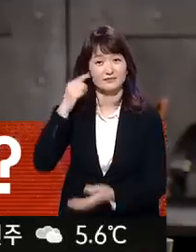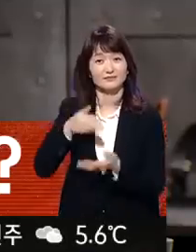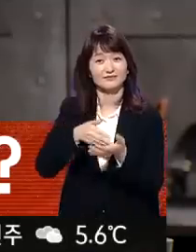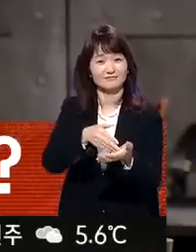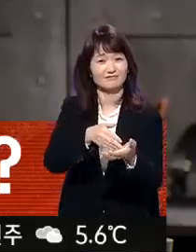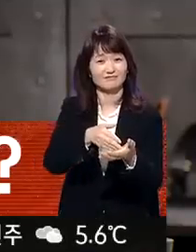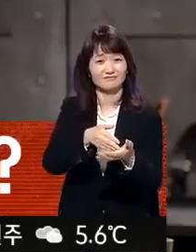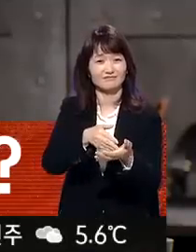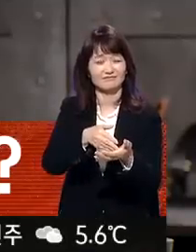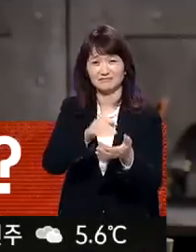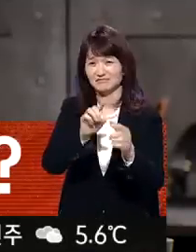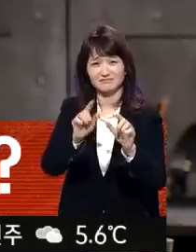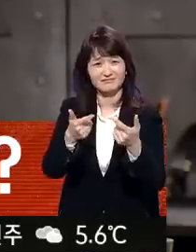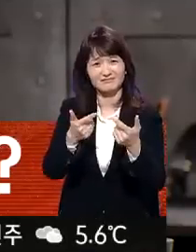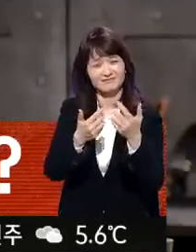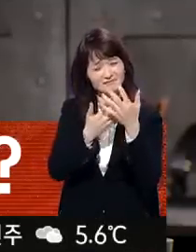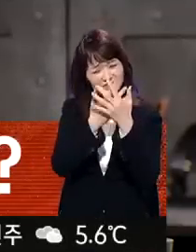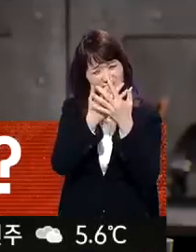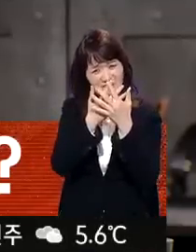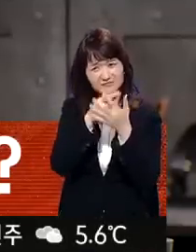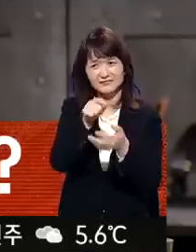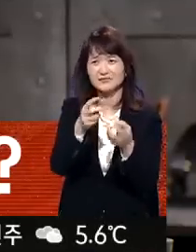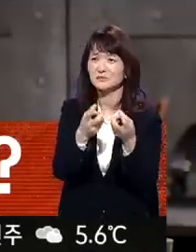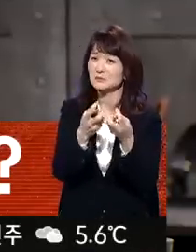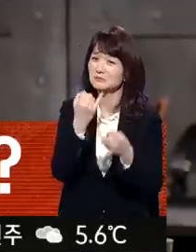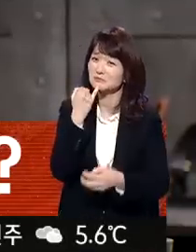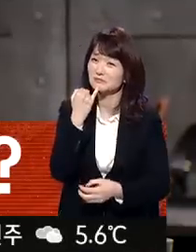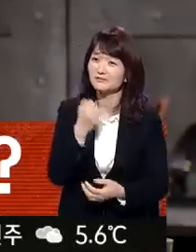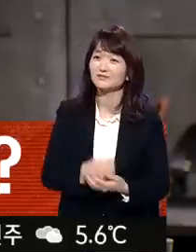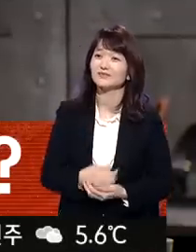하니까 애매하네요. 그 방법 괜찮을 것 같은데. 아, 제가